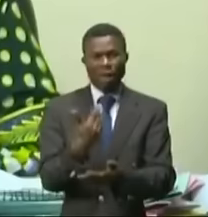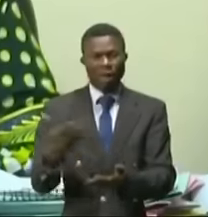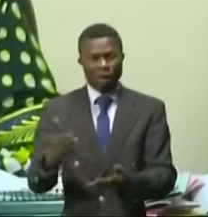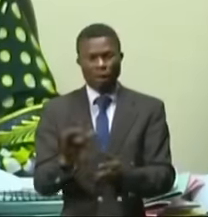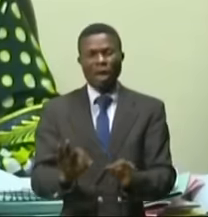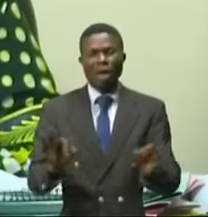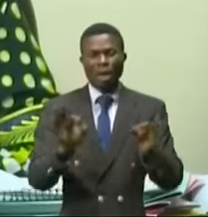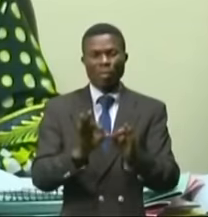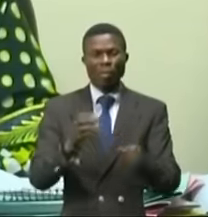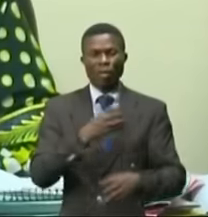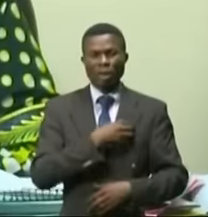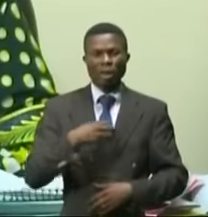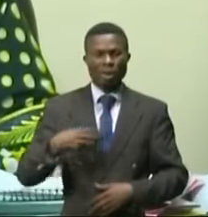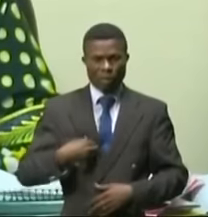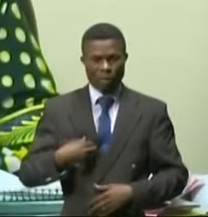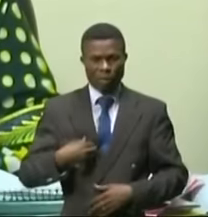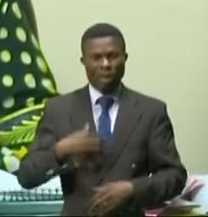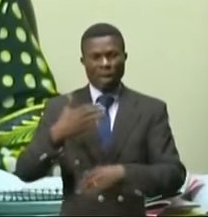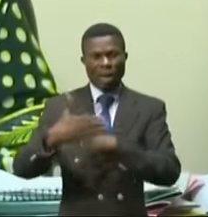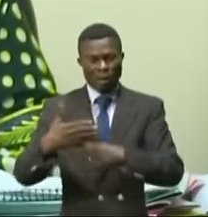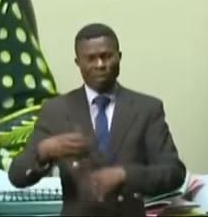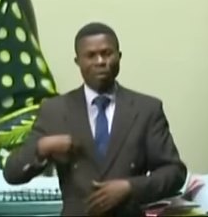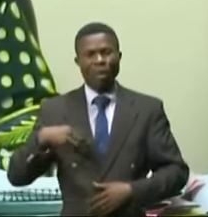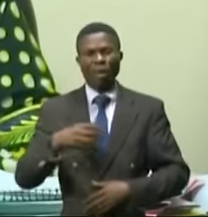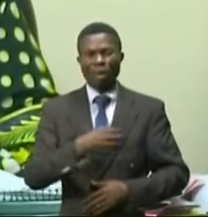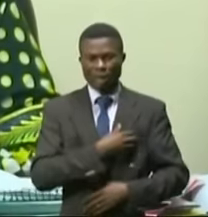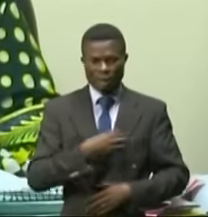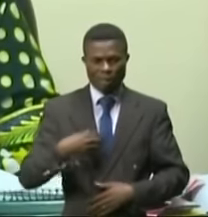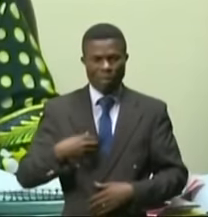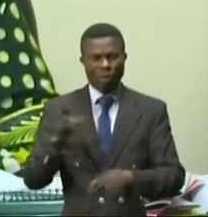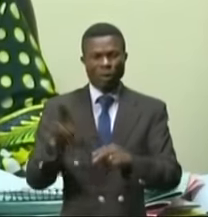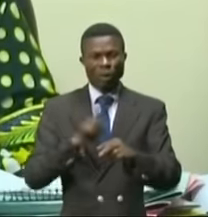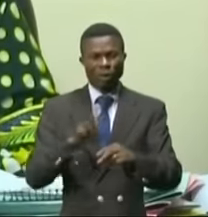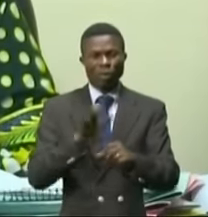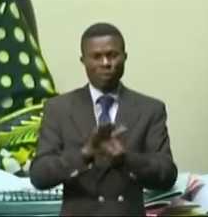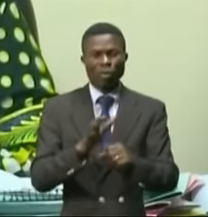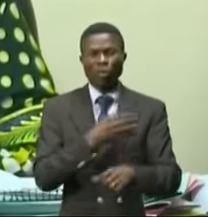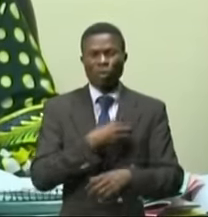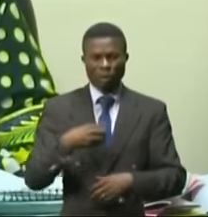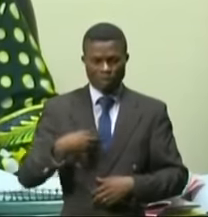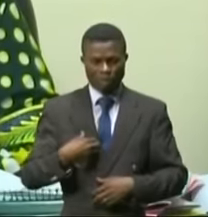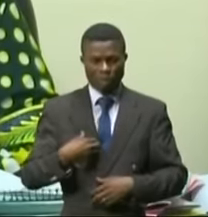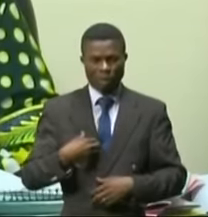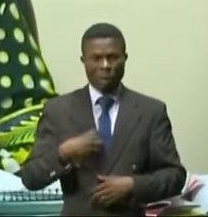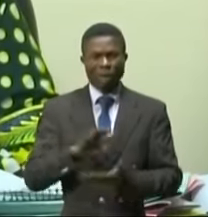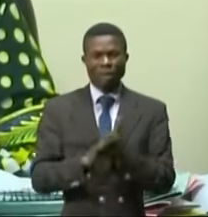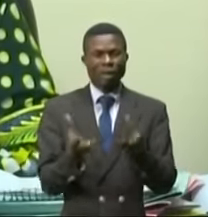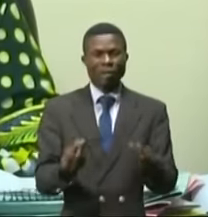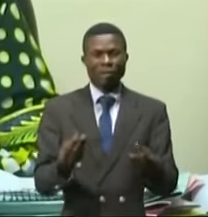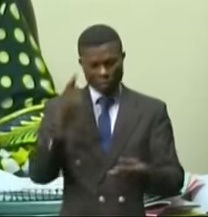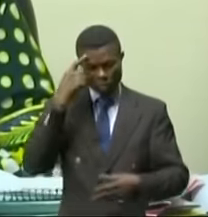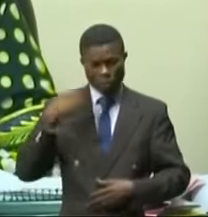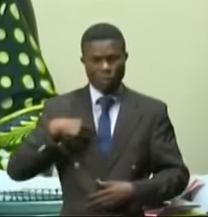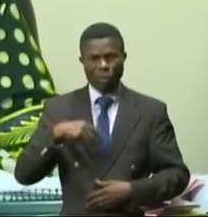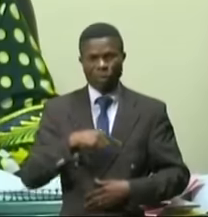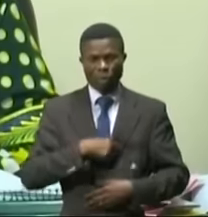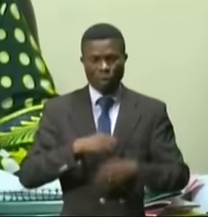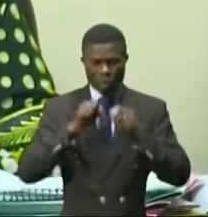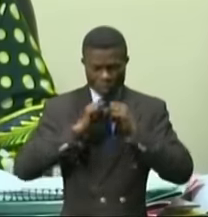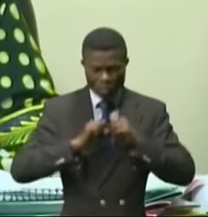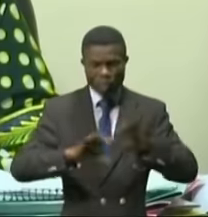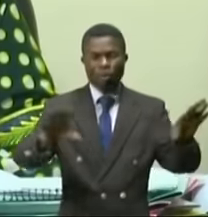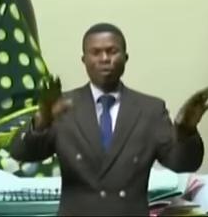femmes, et il est tout près des femmes, il est utilisé par les femmes. Et ce sera plus facile pour nous de faire